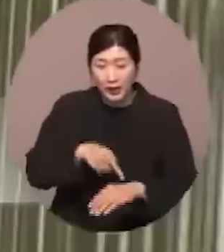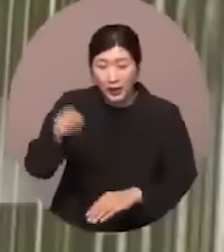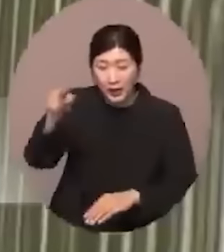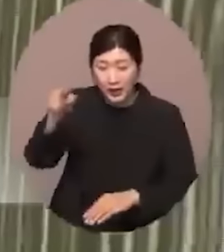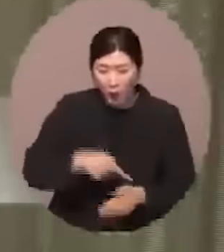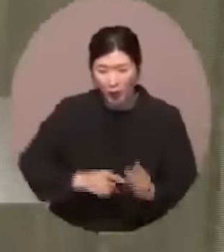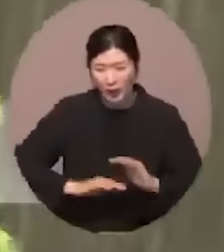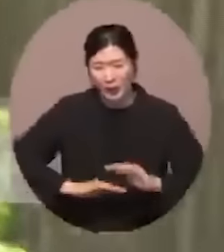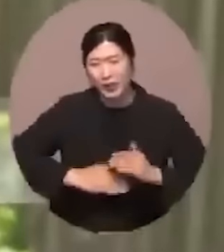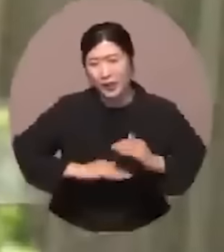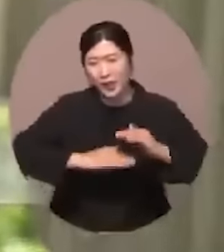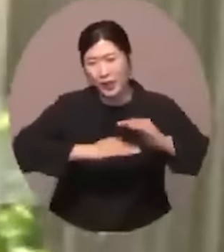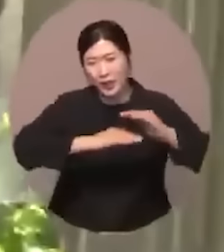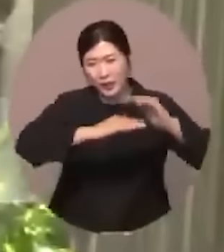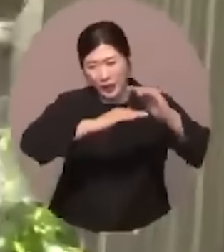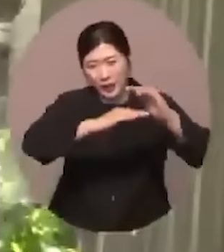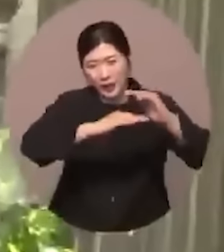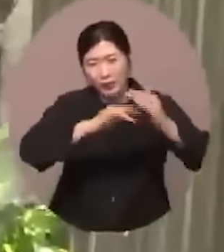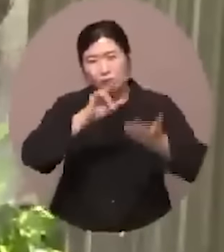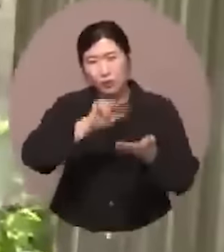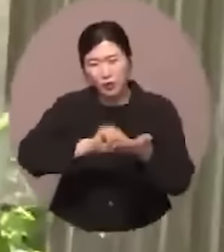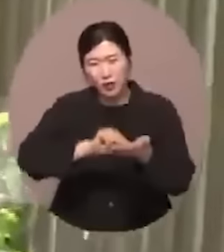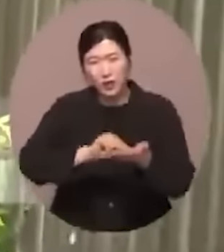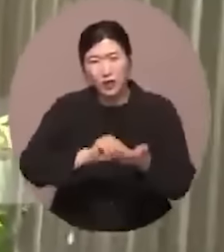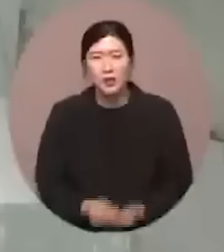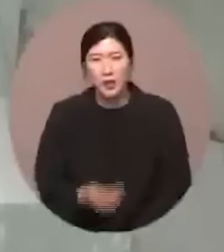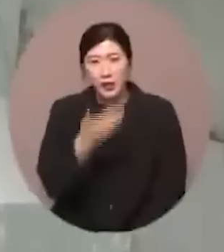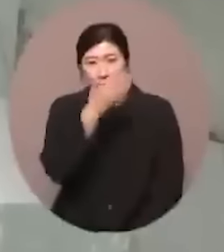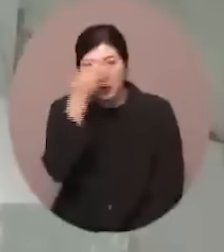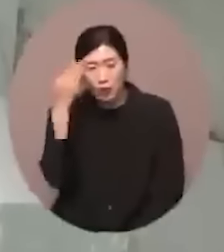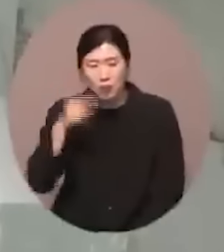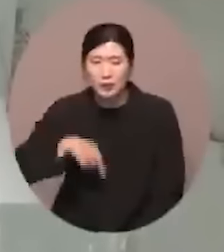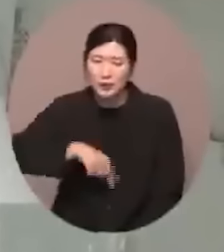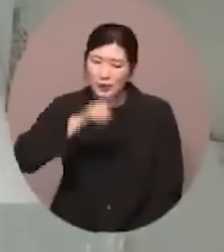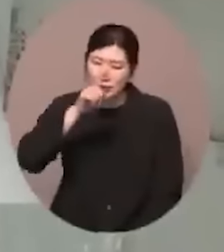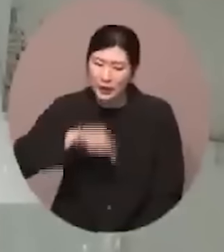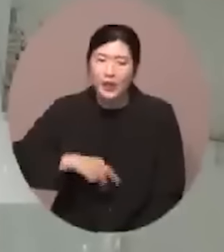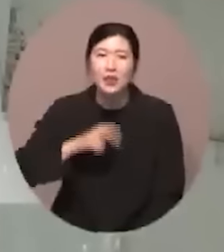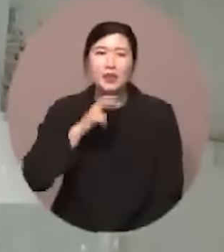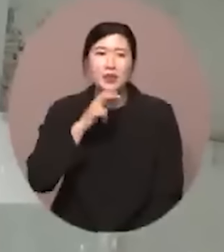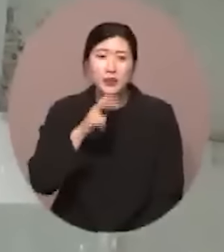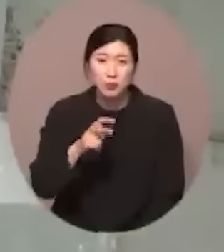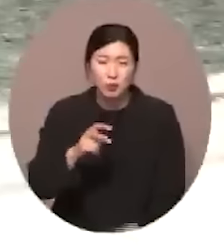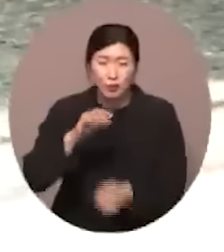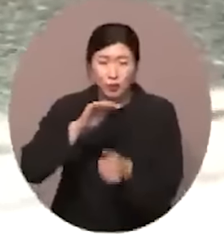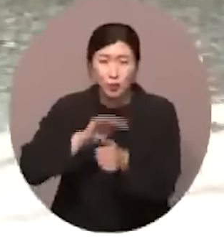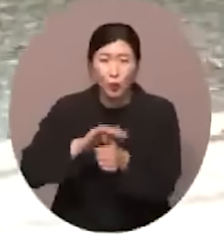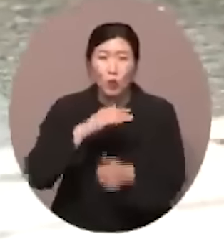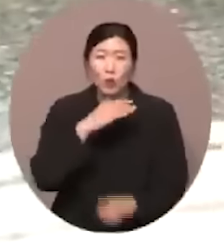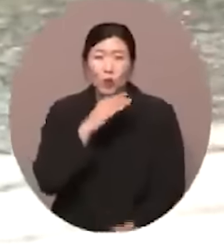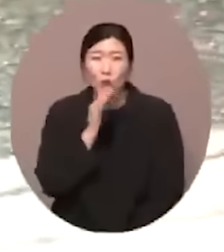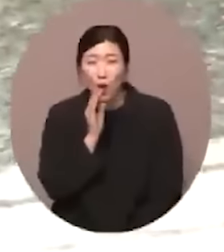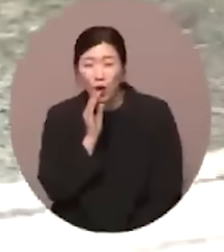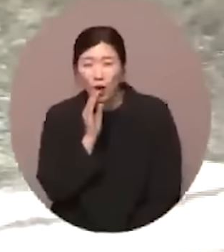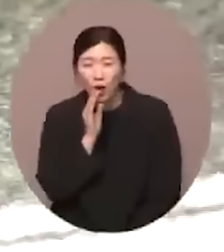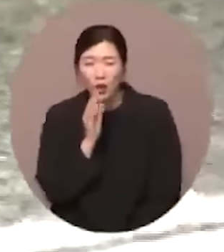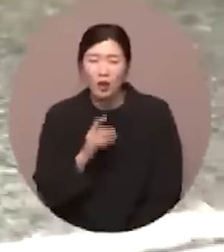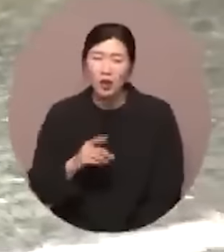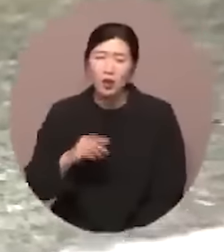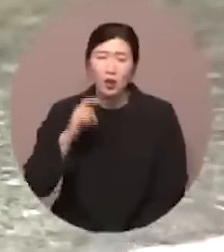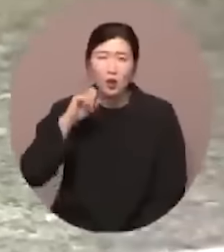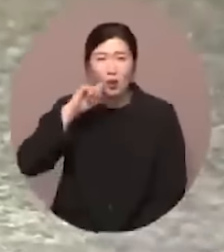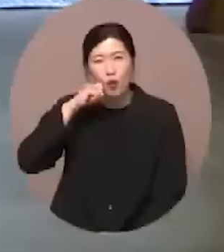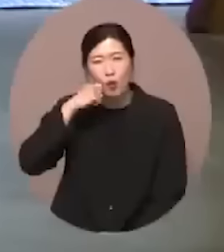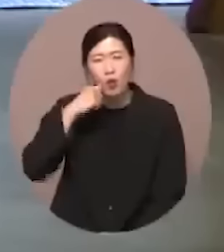경사진 계단과 오르막길을 오가야 합니다. 보통 걸음으로 20분이면 도착하지만 거동이 불편한 주민들에겐 쉽지